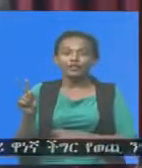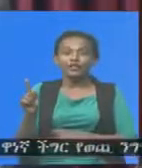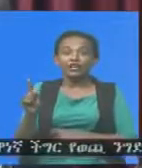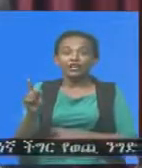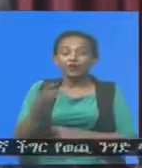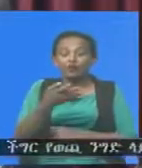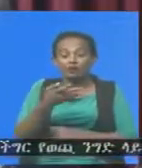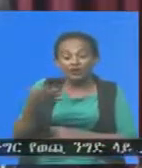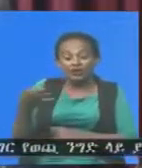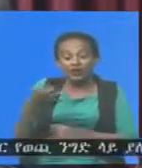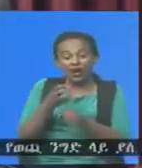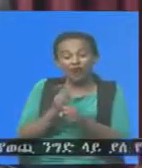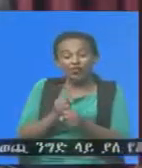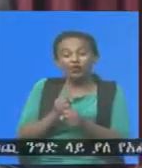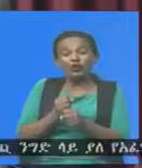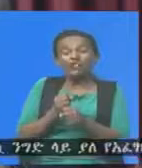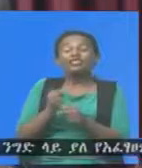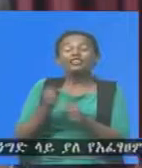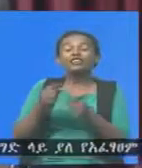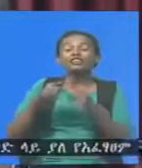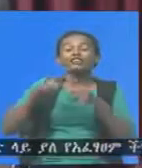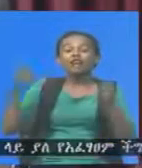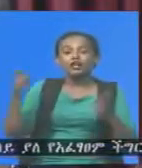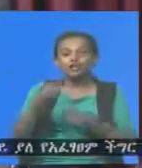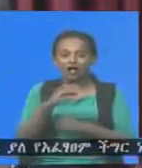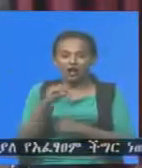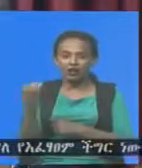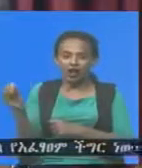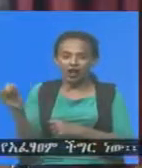ሸብቦን ያዘው የጥላቻ እና